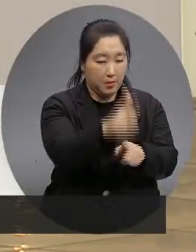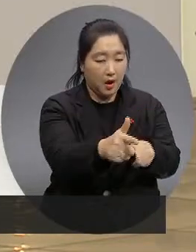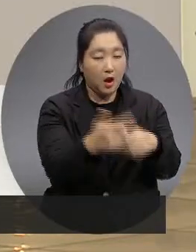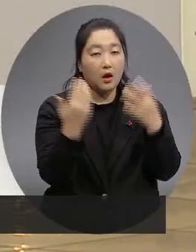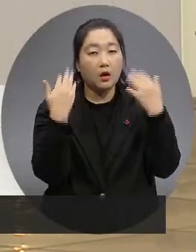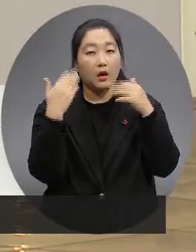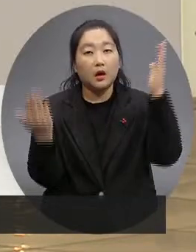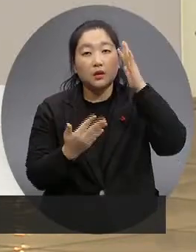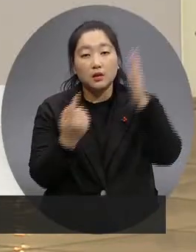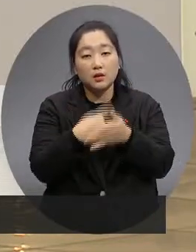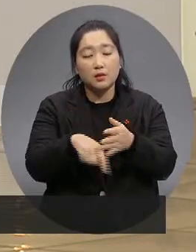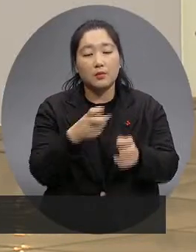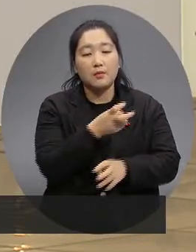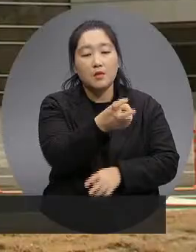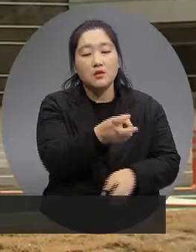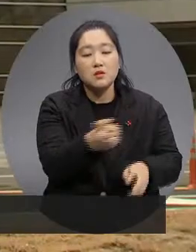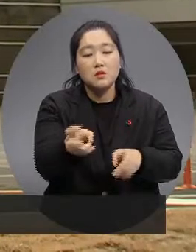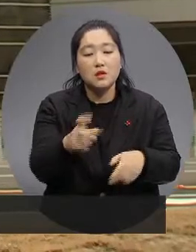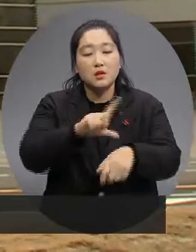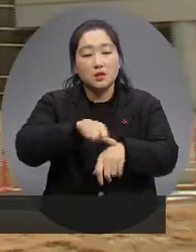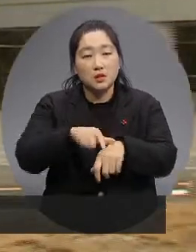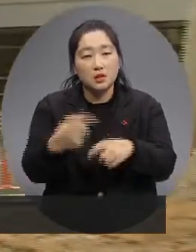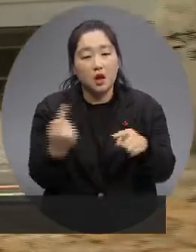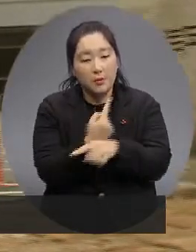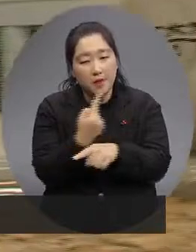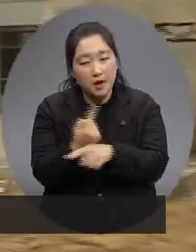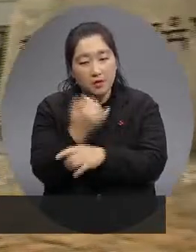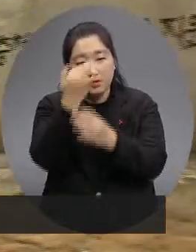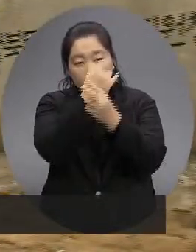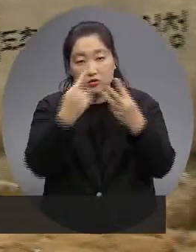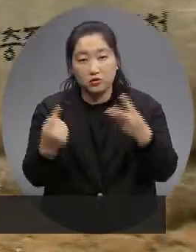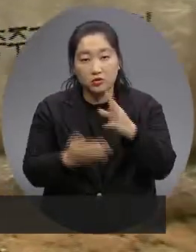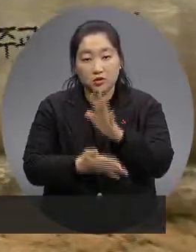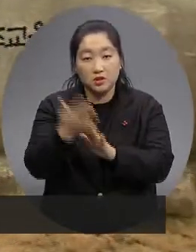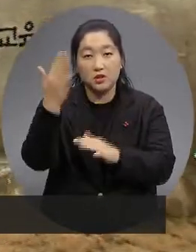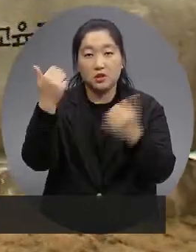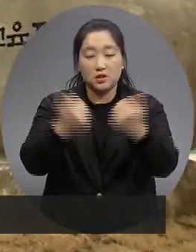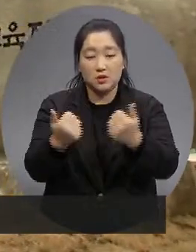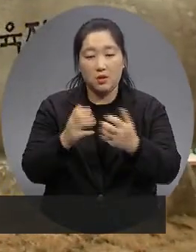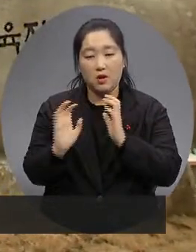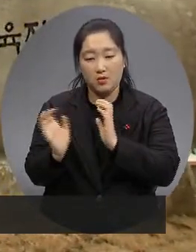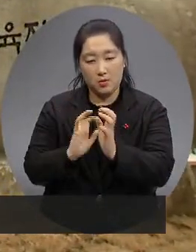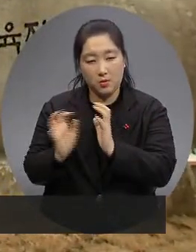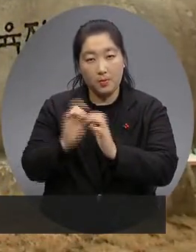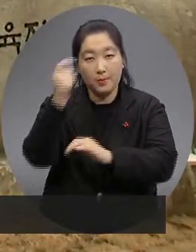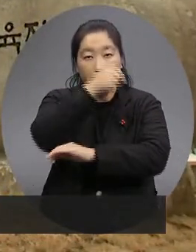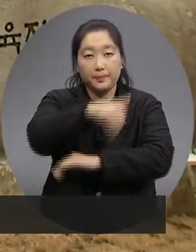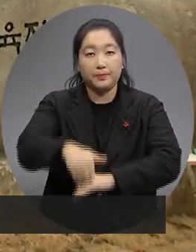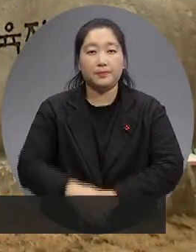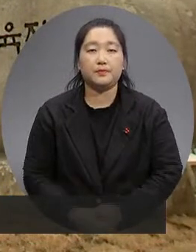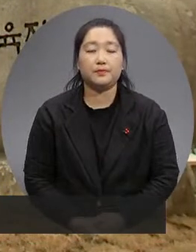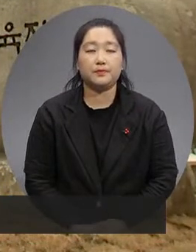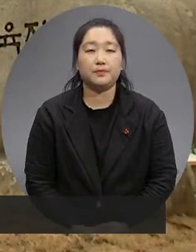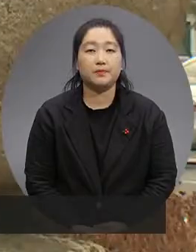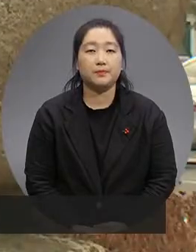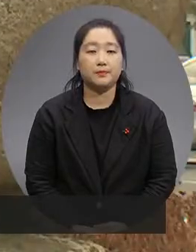학생들을 위해 버스의 노선과 시간 변경을 충주시 시의회 등과 논의할 방침입니다.